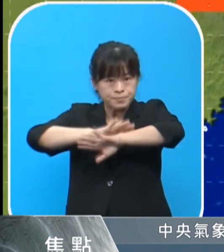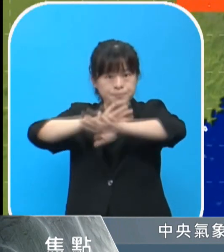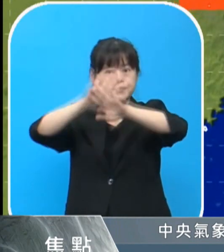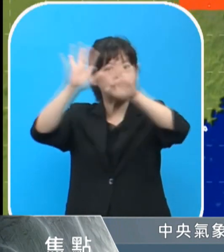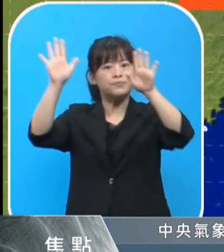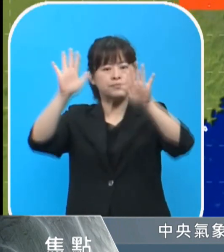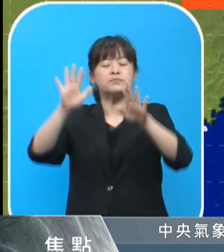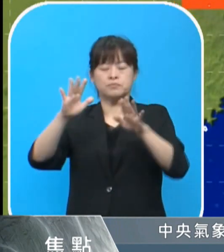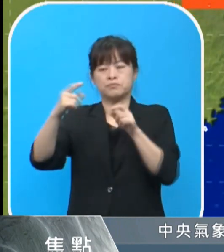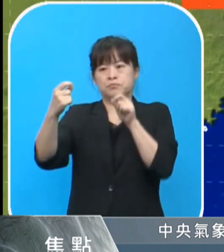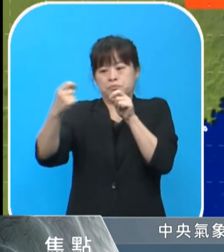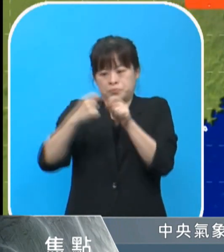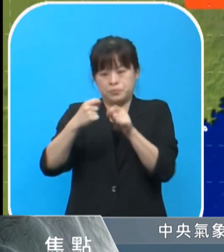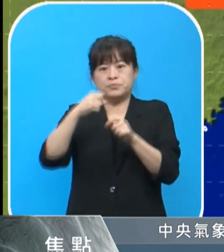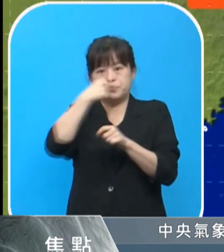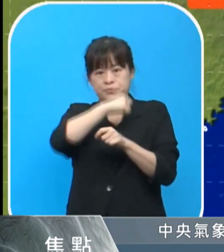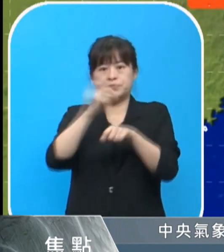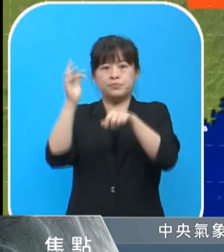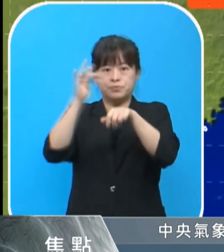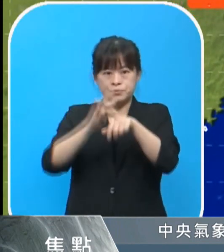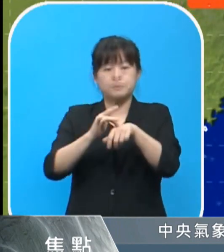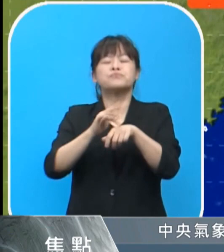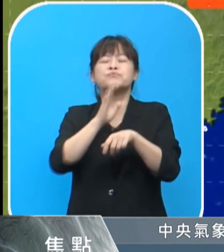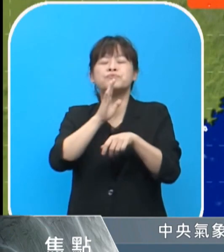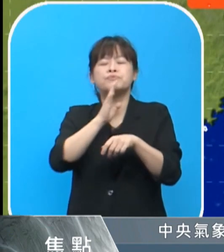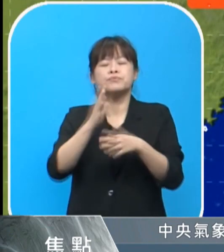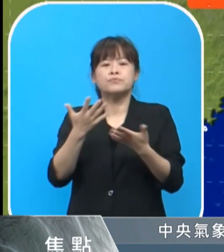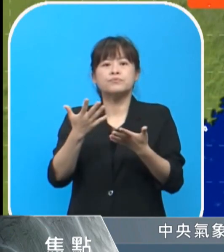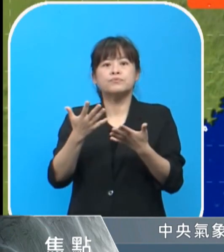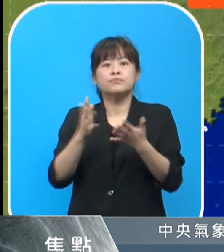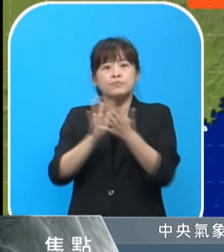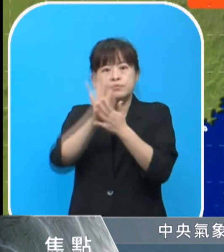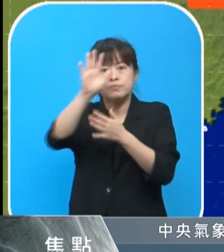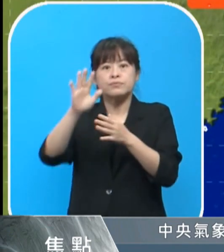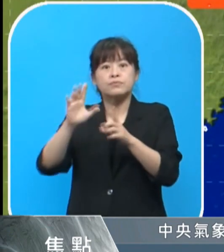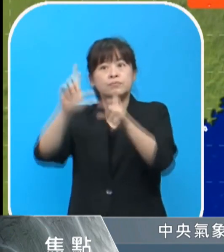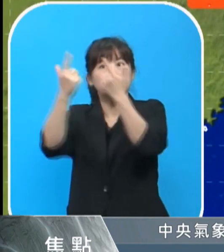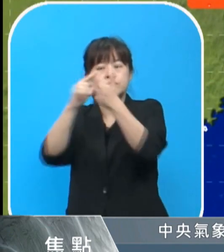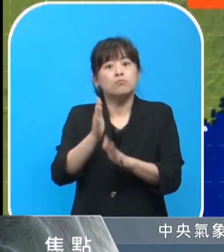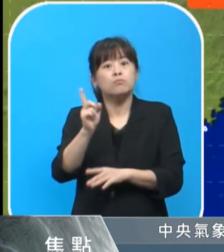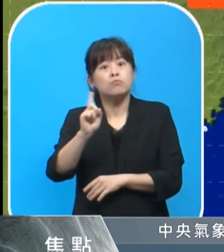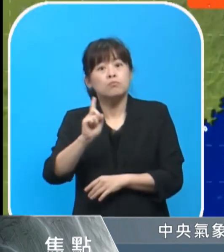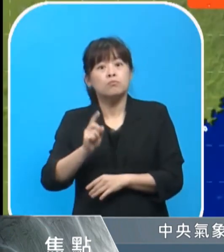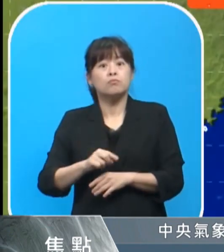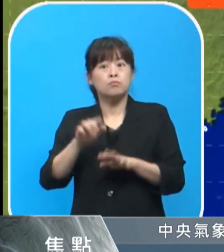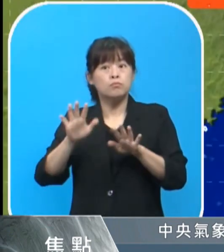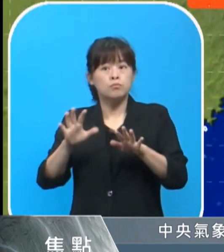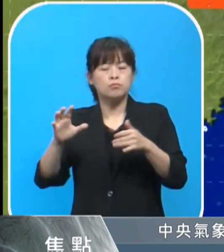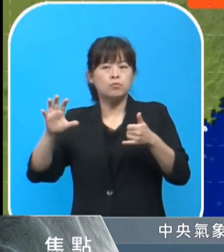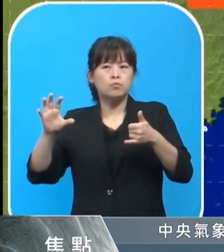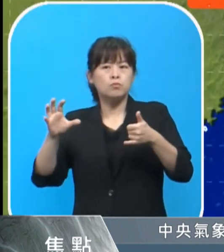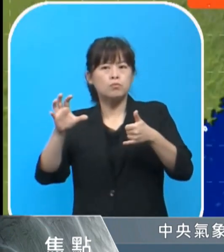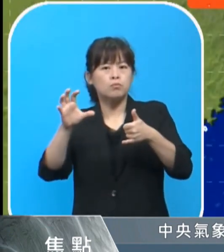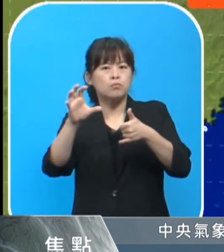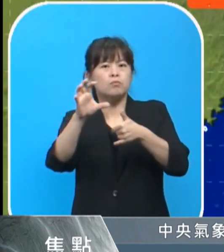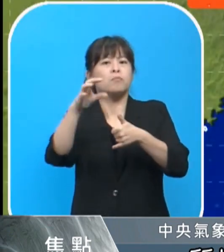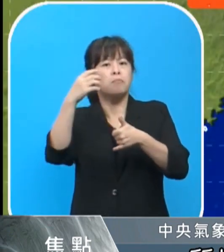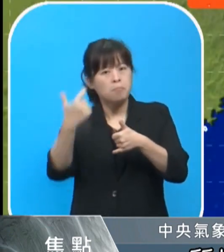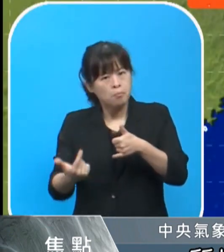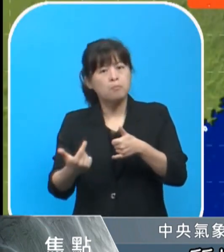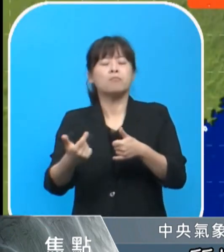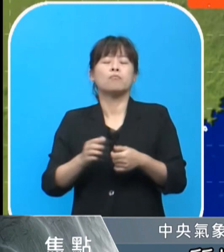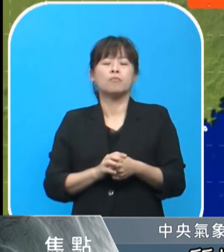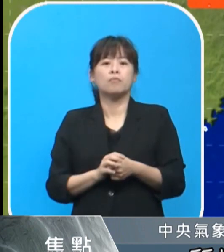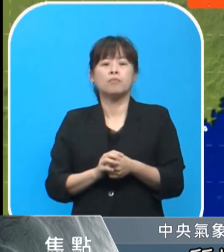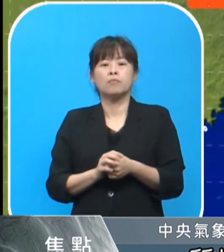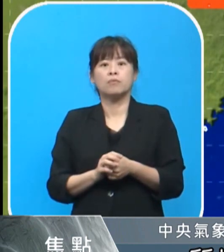时间，应该是最接近我们的时候。之后呢，就会向东北方缓慢的回转。它目前的移动速度是比较缓慢的